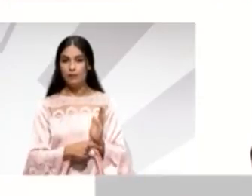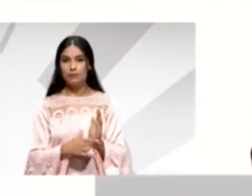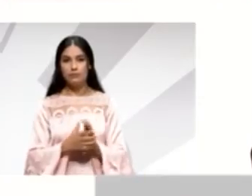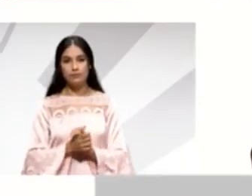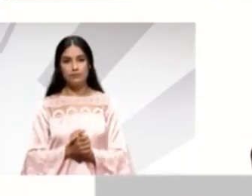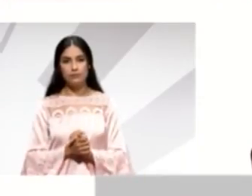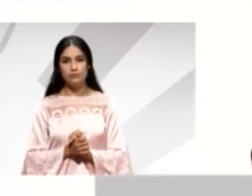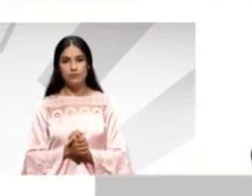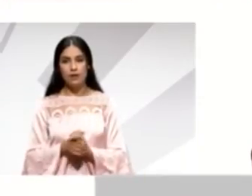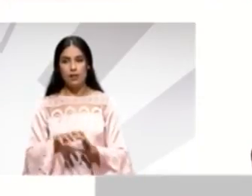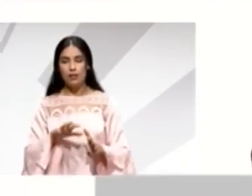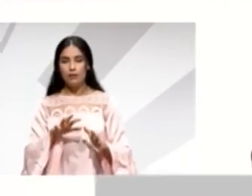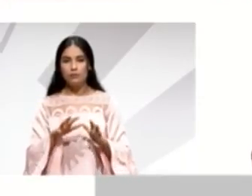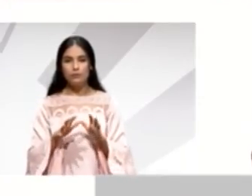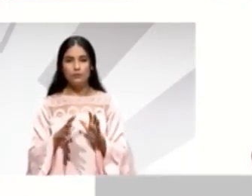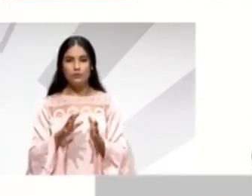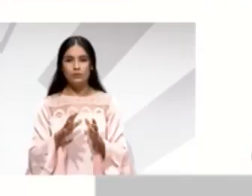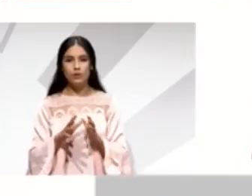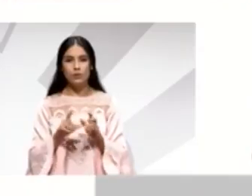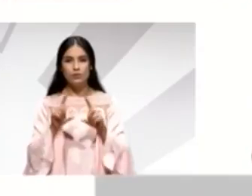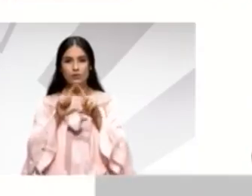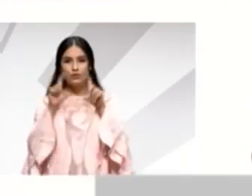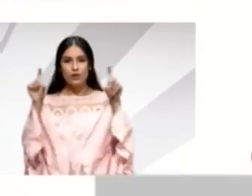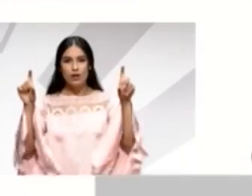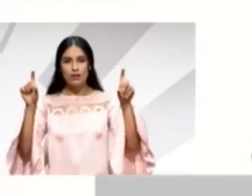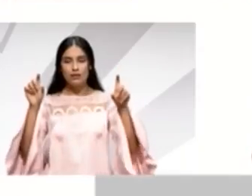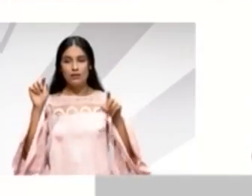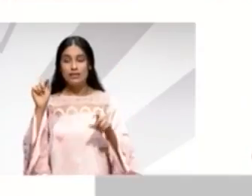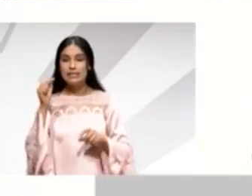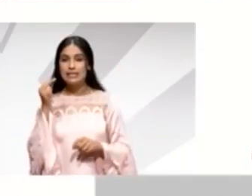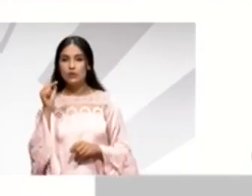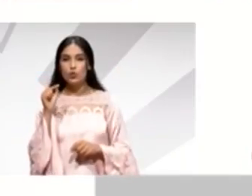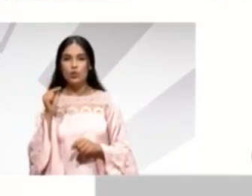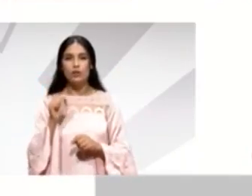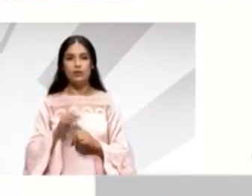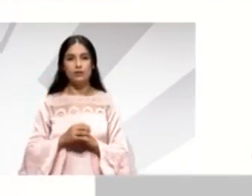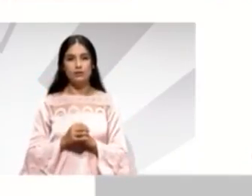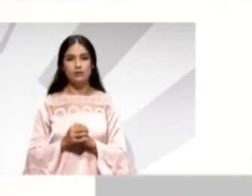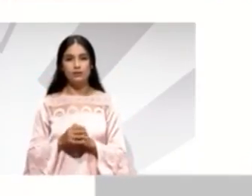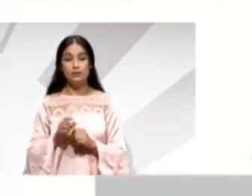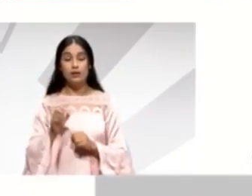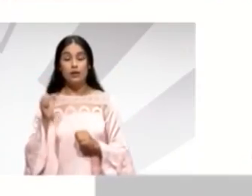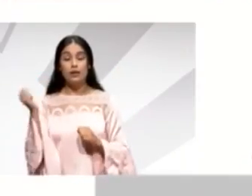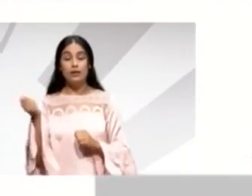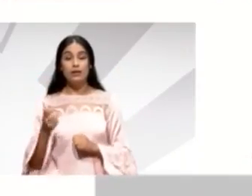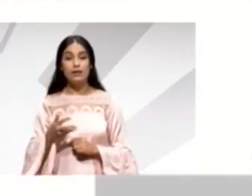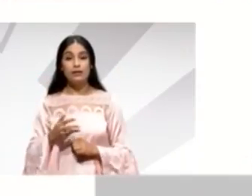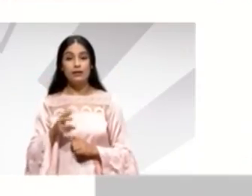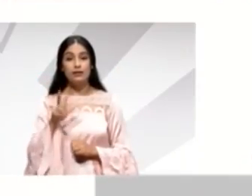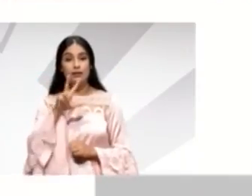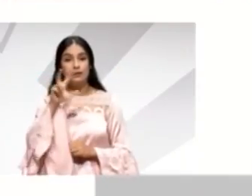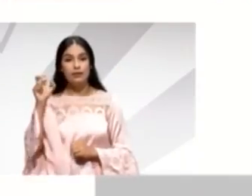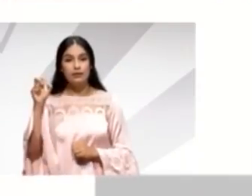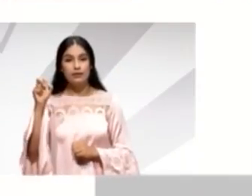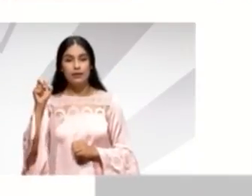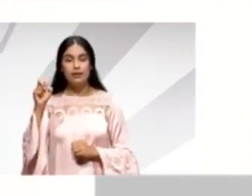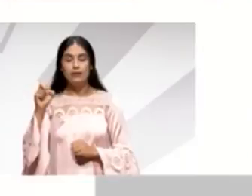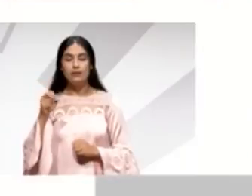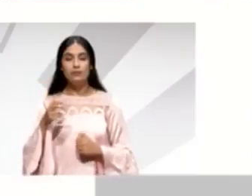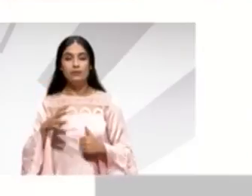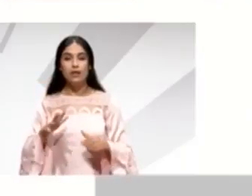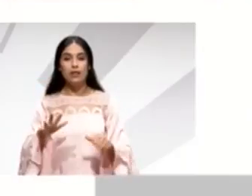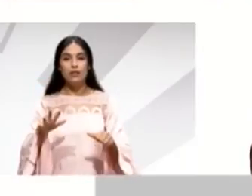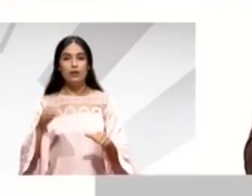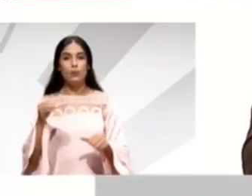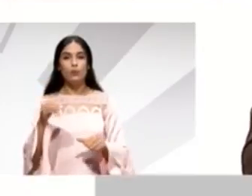المتوسط شعارها الزيتون عدد الثلاثين من دائره ولايه المنستير البرنامج